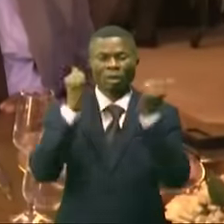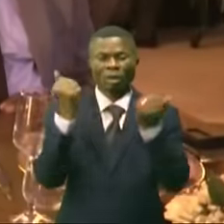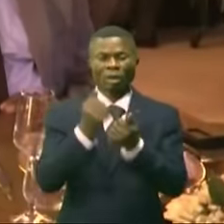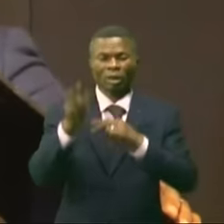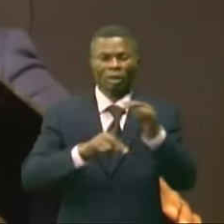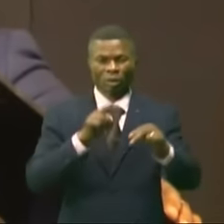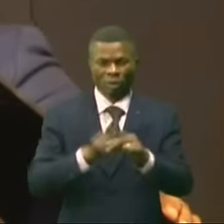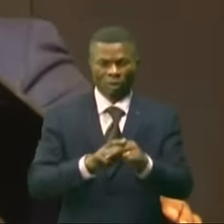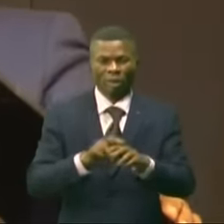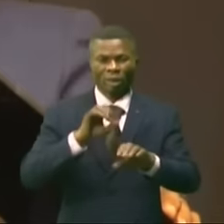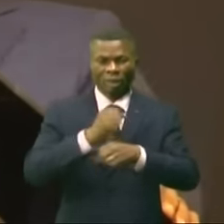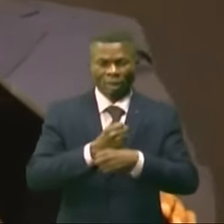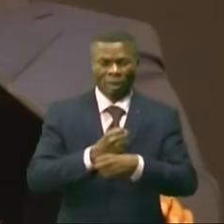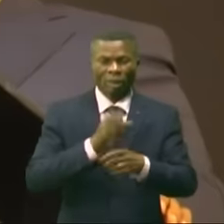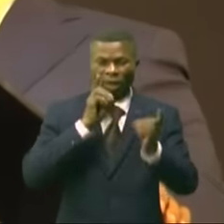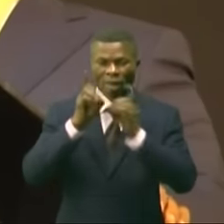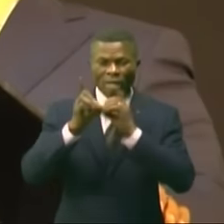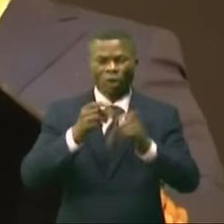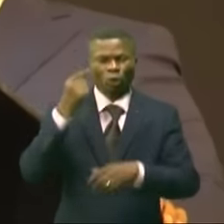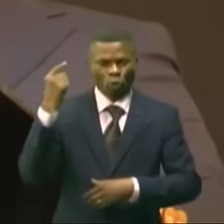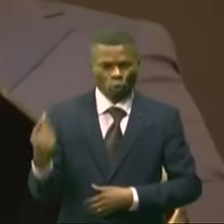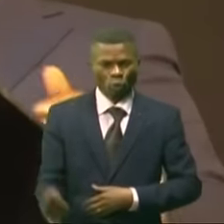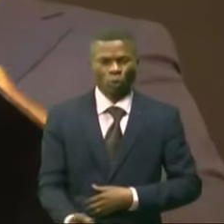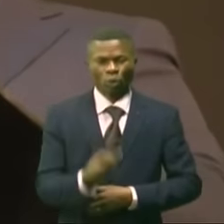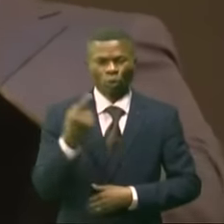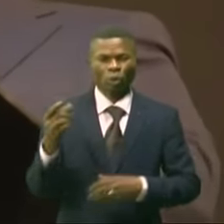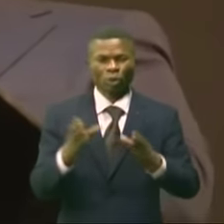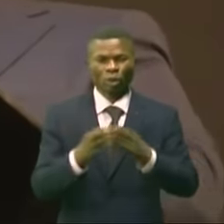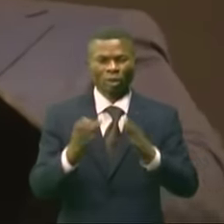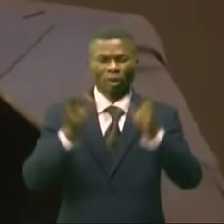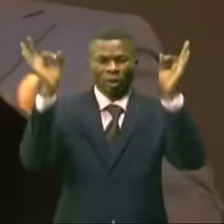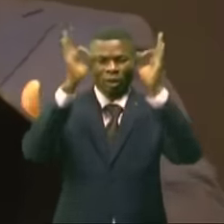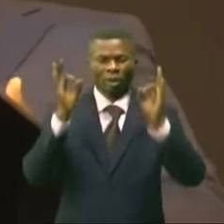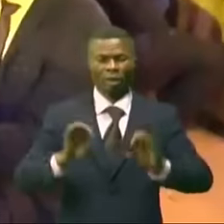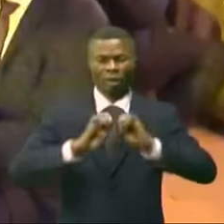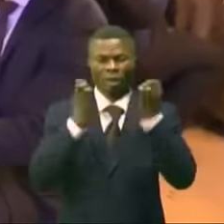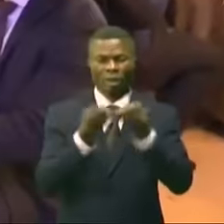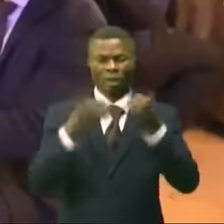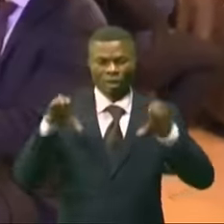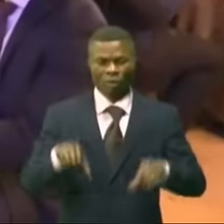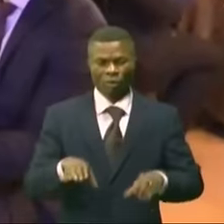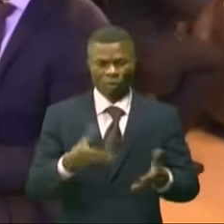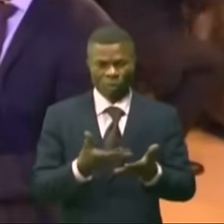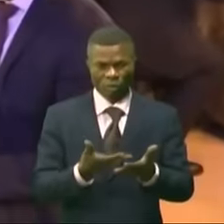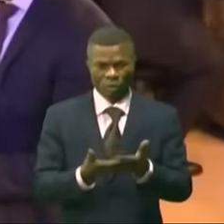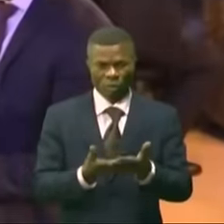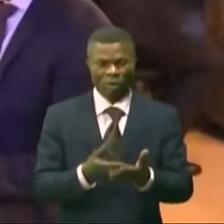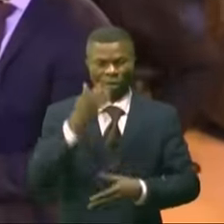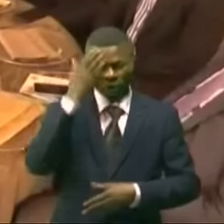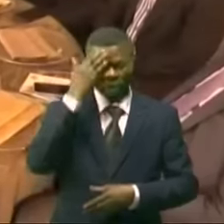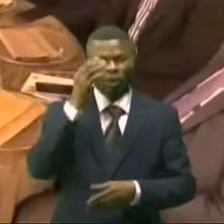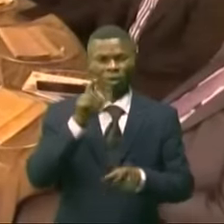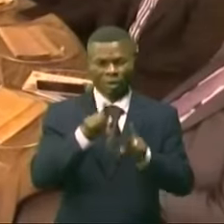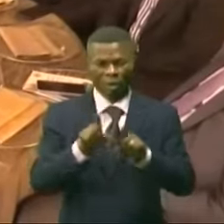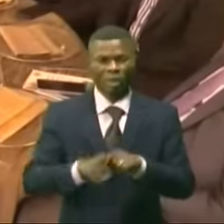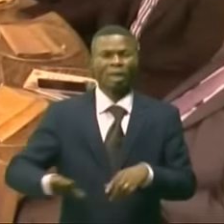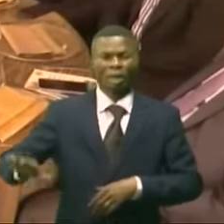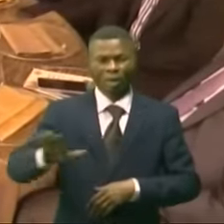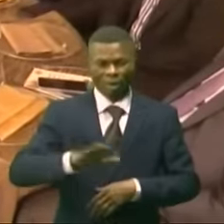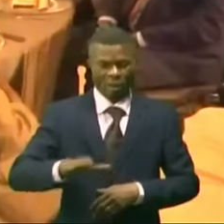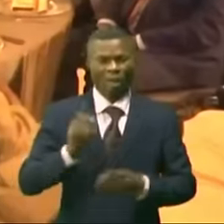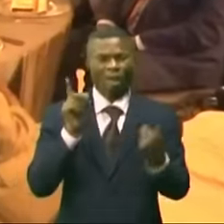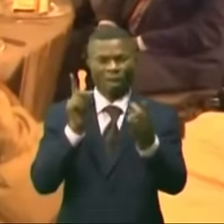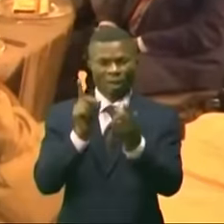et d'instaurer un dialogue permanent avec la Fédération entreprises du Congo sachant que le pays fait